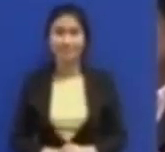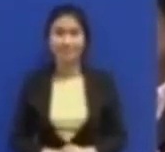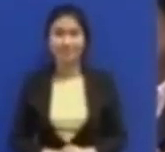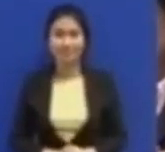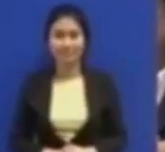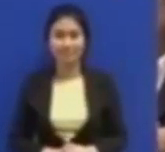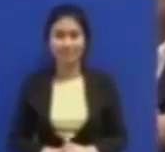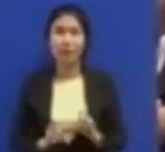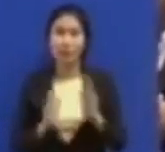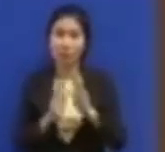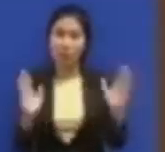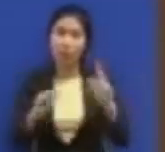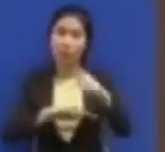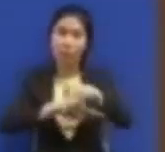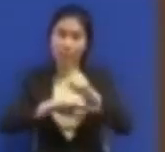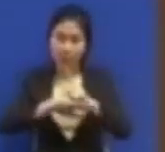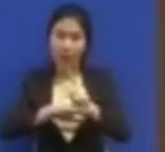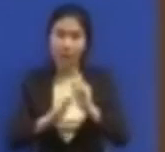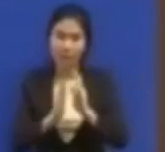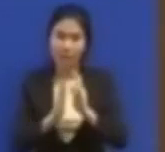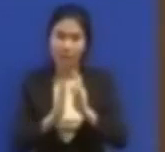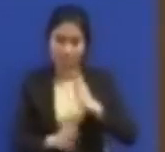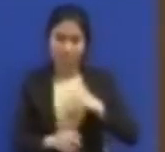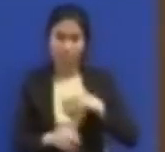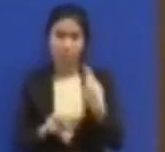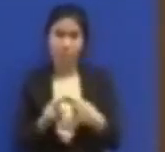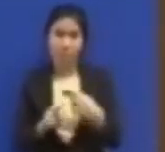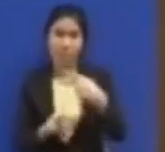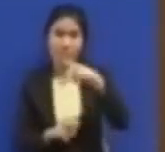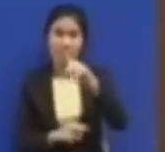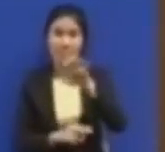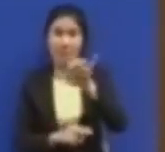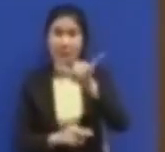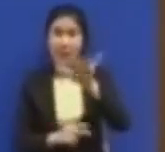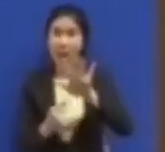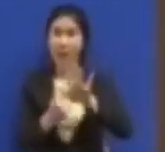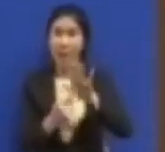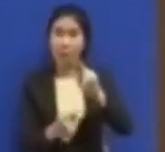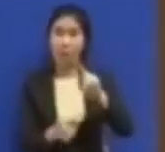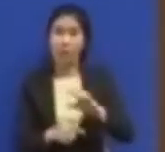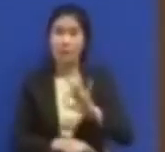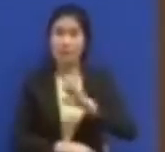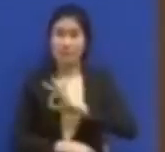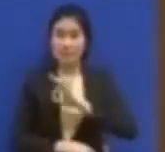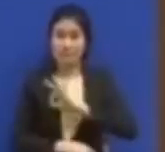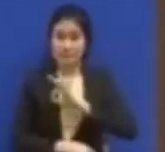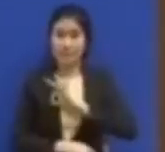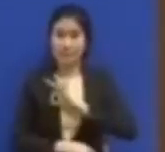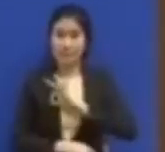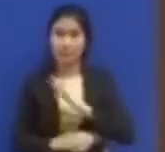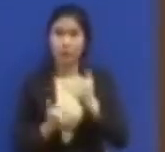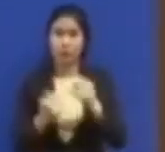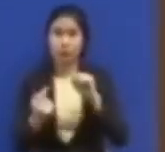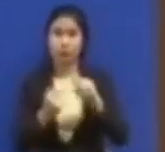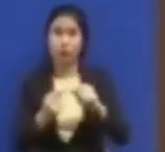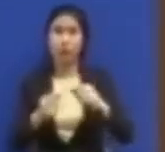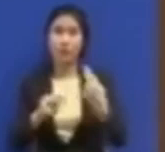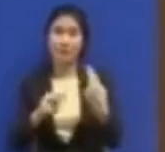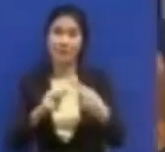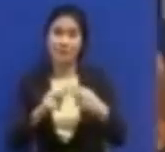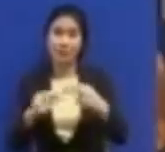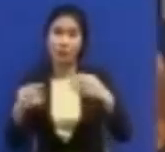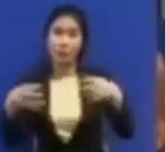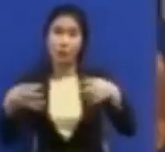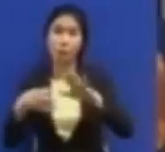อบคุณครับท่านประธานครับเรียนท่านประธานที่เคารพผมปิยบุตรแสงกนกกุลสมาชิกสภาผู้แทนราษฎรระบบบัญชีรายชื่อพรรคอนาคตใหม่นะ